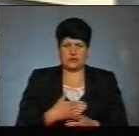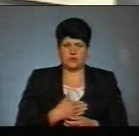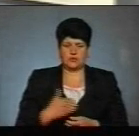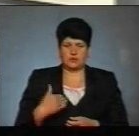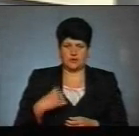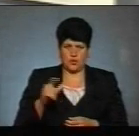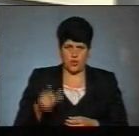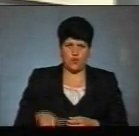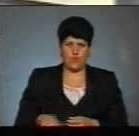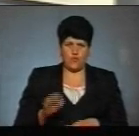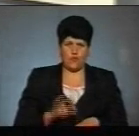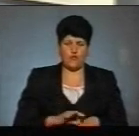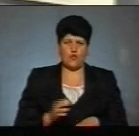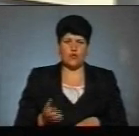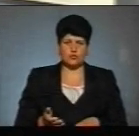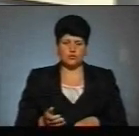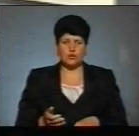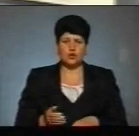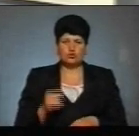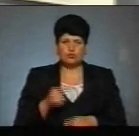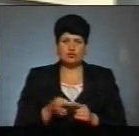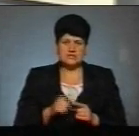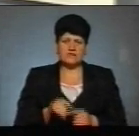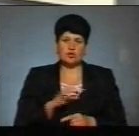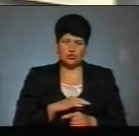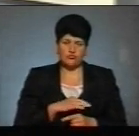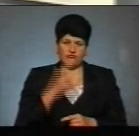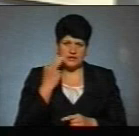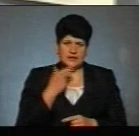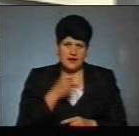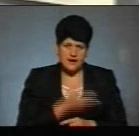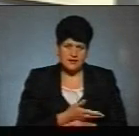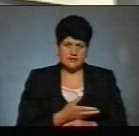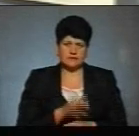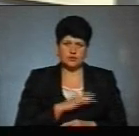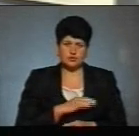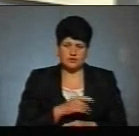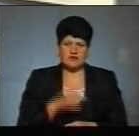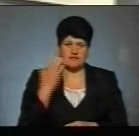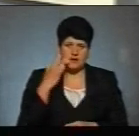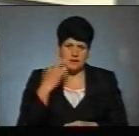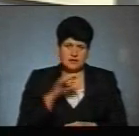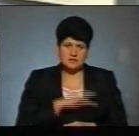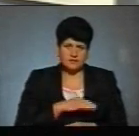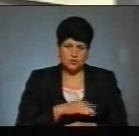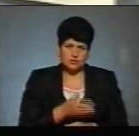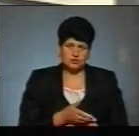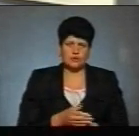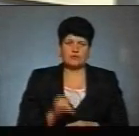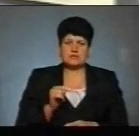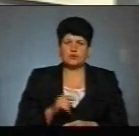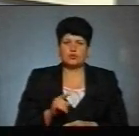Тому отака методика використовувалася в Італії і в інших країнах, де і в Америці використовується.